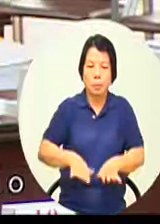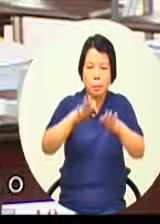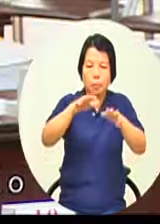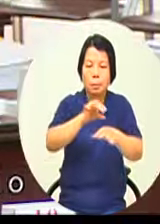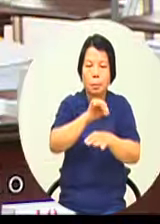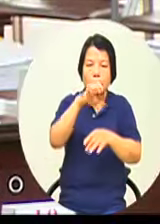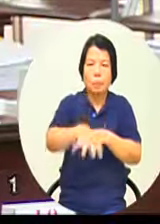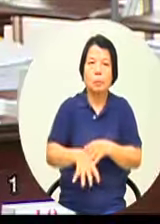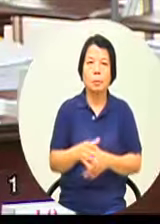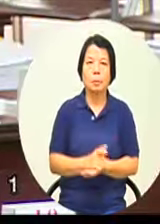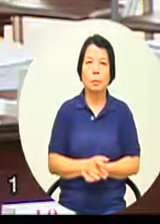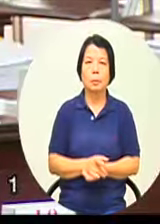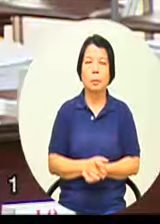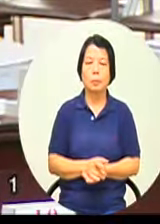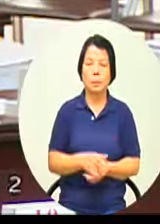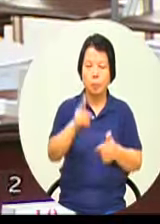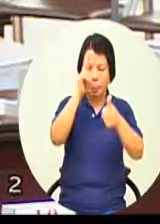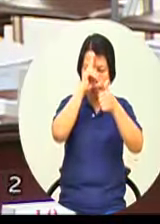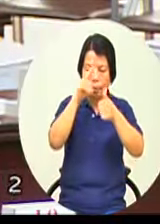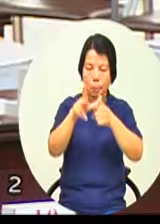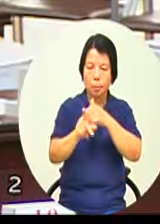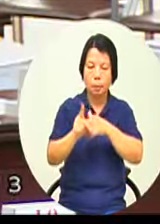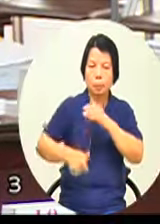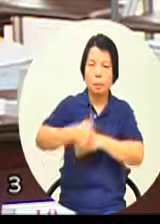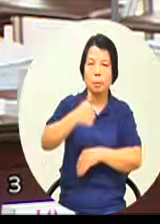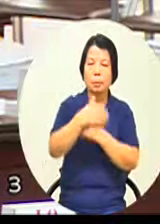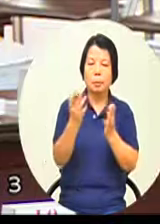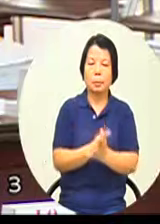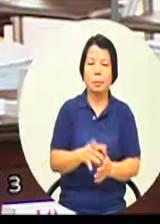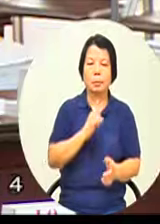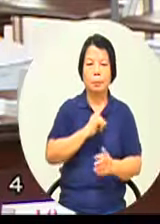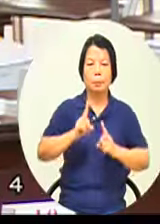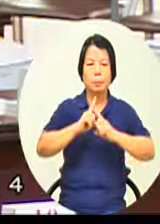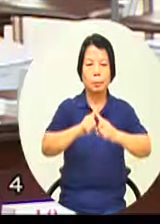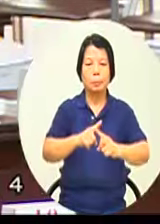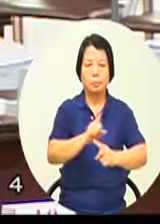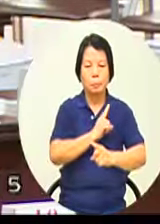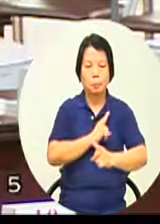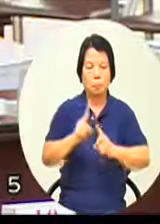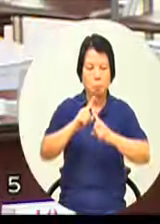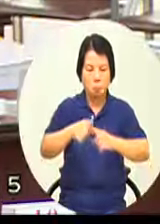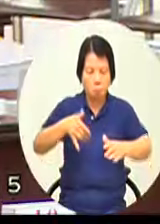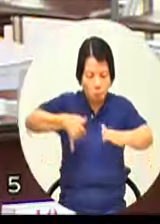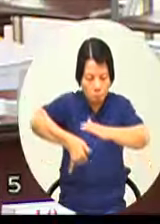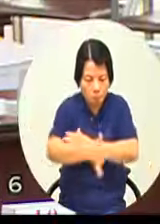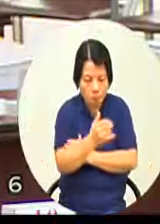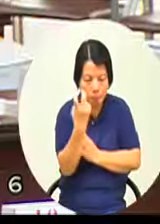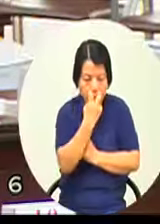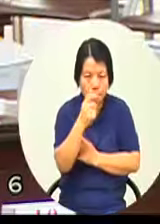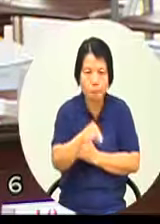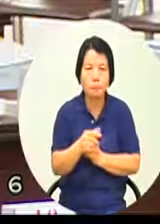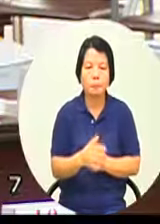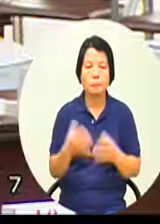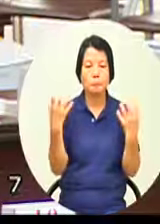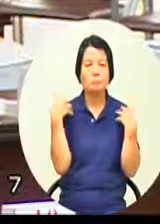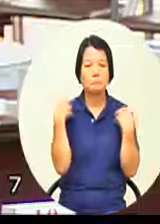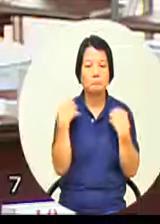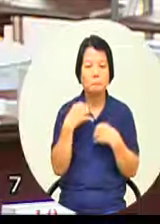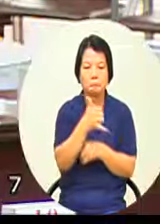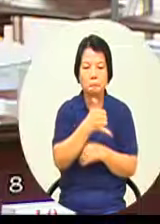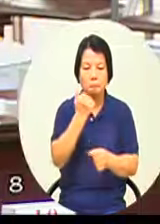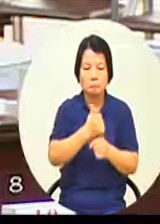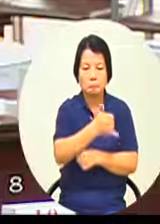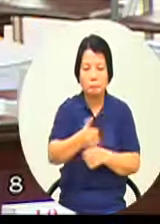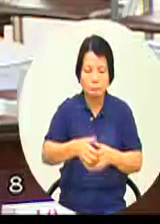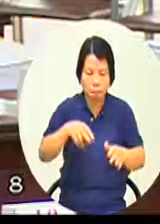不对哈？咱林科长、许科长的对不对哈？就是拢以身作则，拢弄了一块，弄了最高看，科长要弄了最高，甲承办的要弄了最高啊，看对不对？